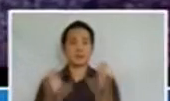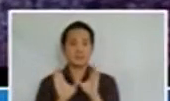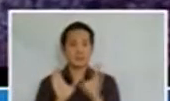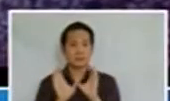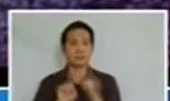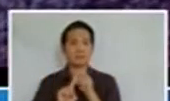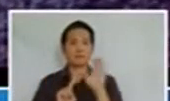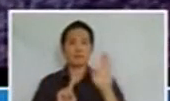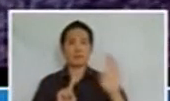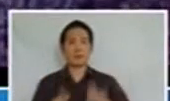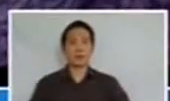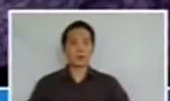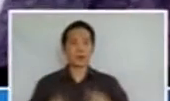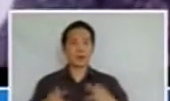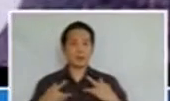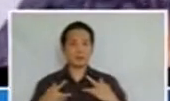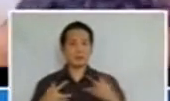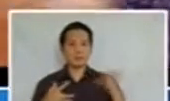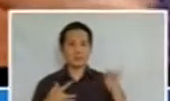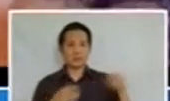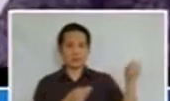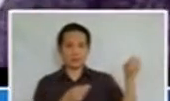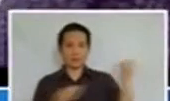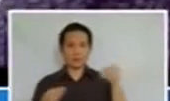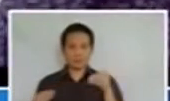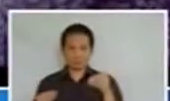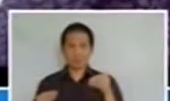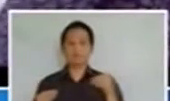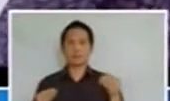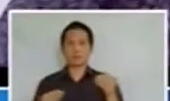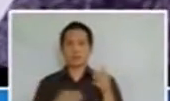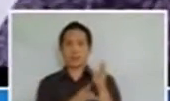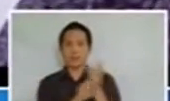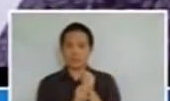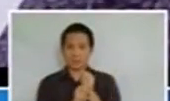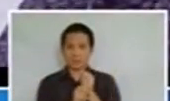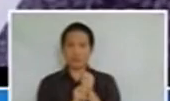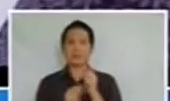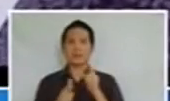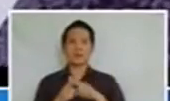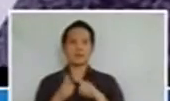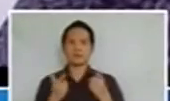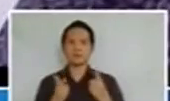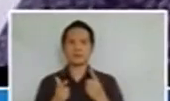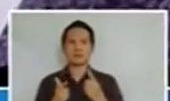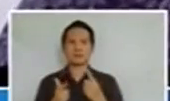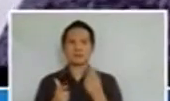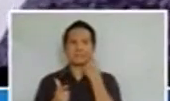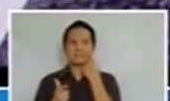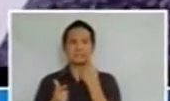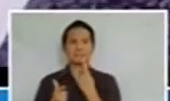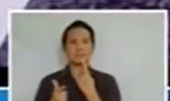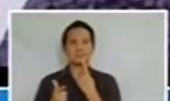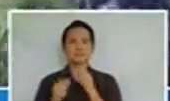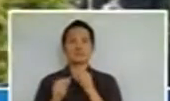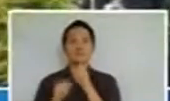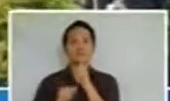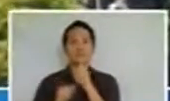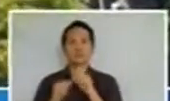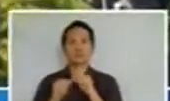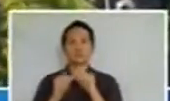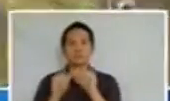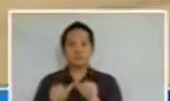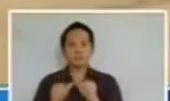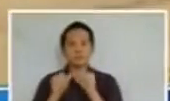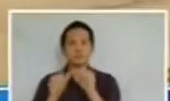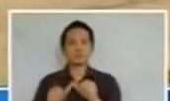normal na lang ang ating anticipate kundi lahat ng dapat pagtugunan ng pansin dito sa buong Palawan